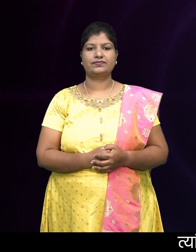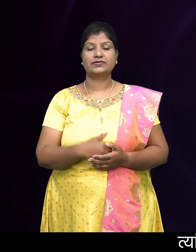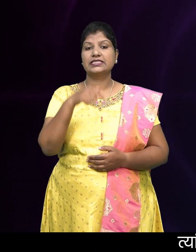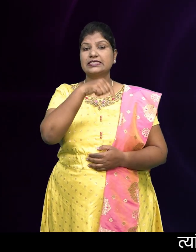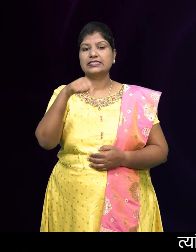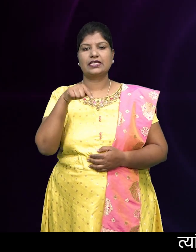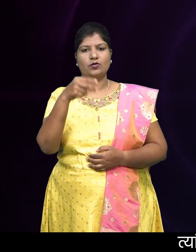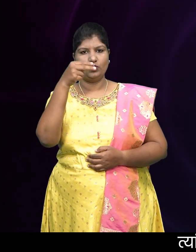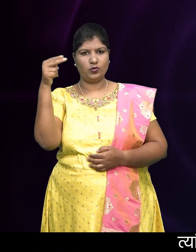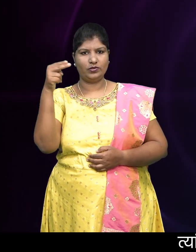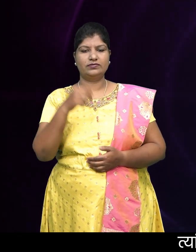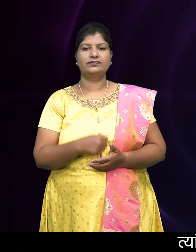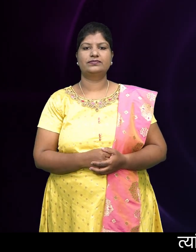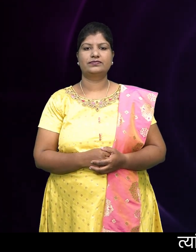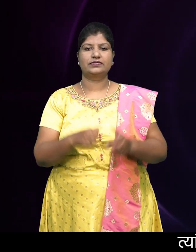त्यांना विरोधी जोड्या म्हणतात.